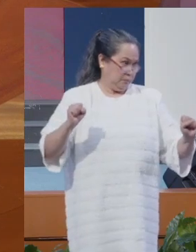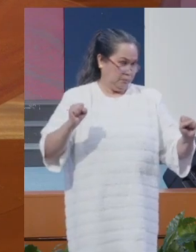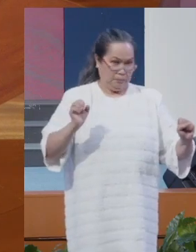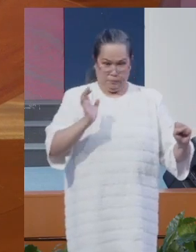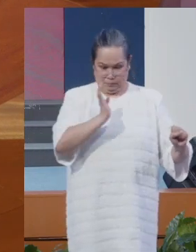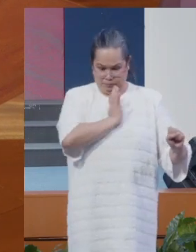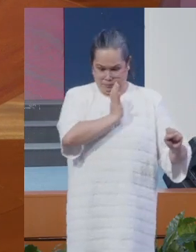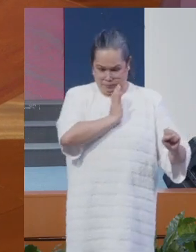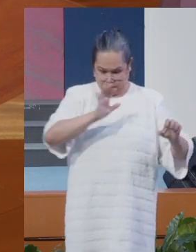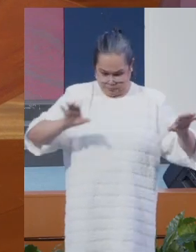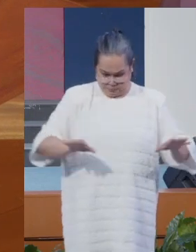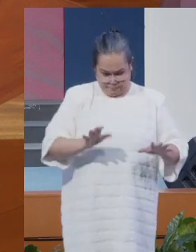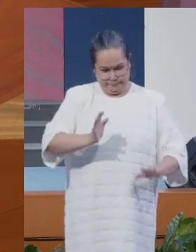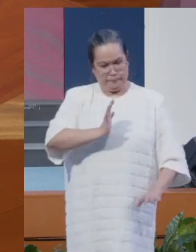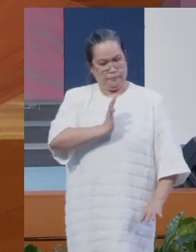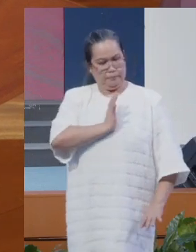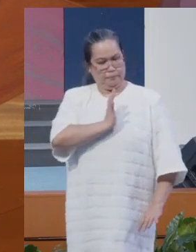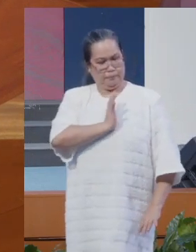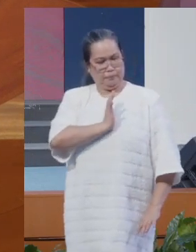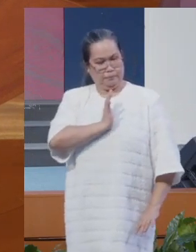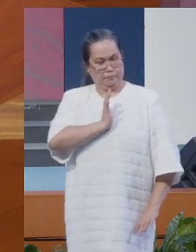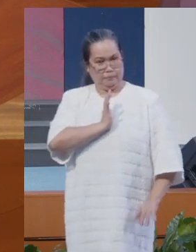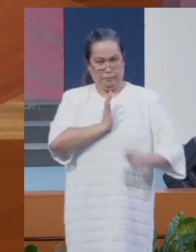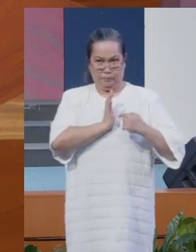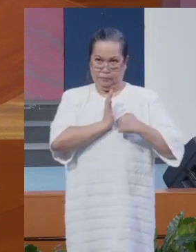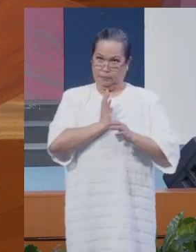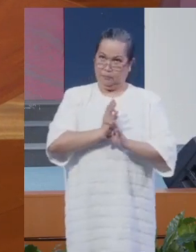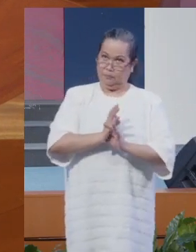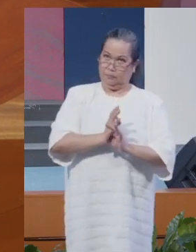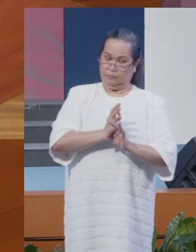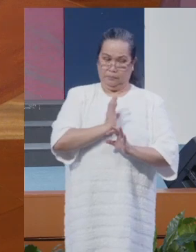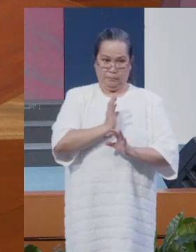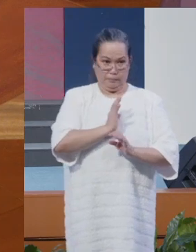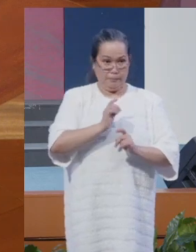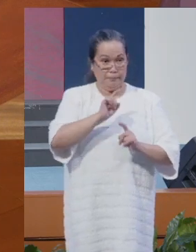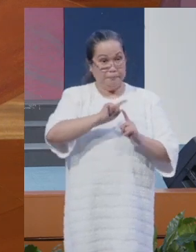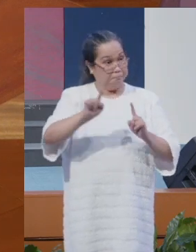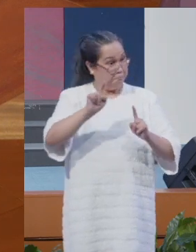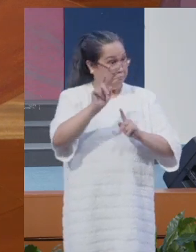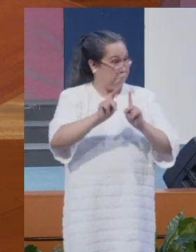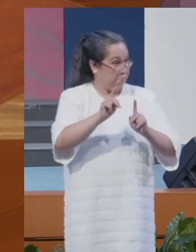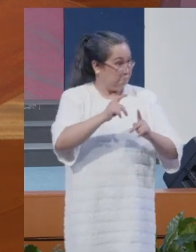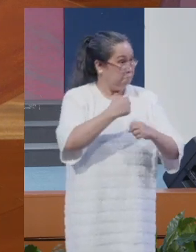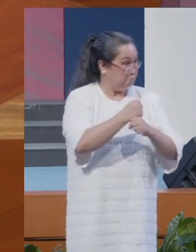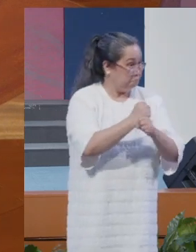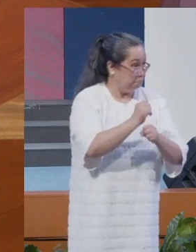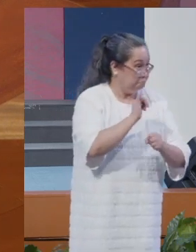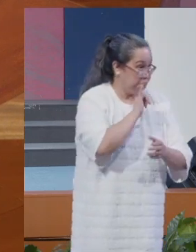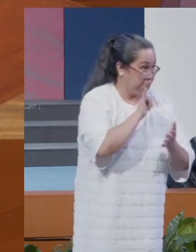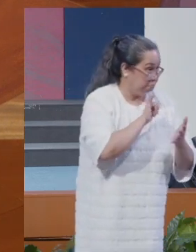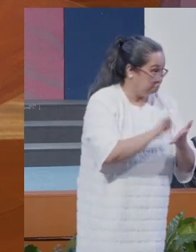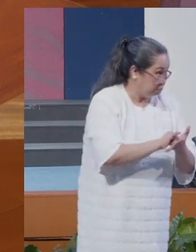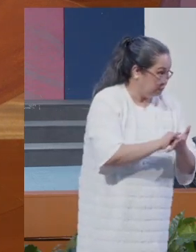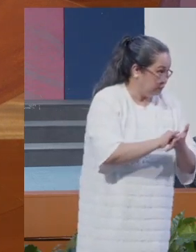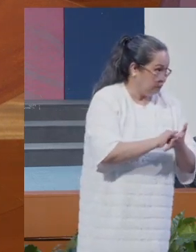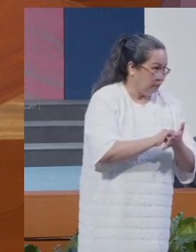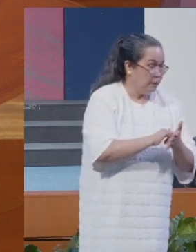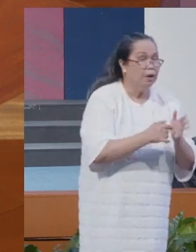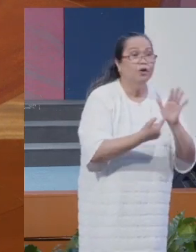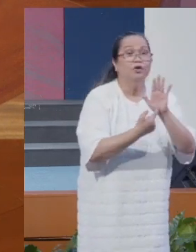mabubuting gawa o pagsunod sa reliyosong gawain na likha lang ng tao. Tanda ito ng kagustuhan ng